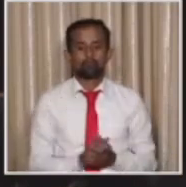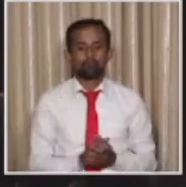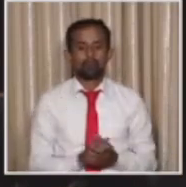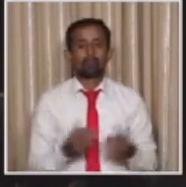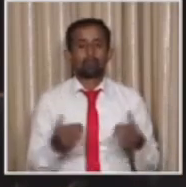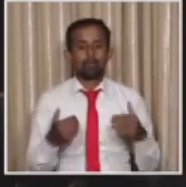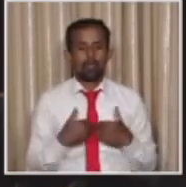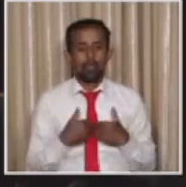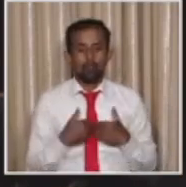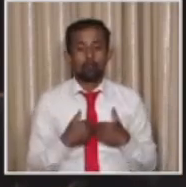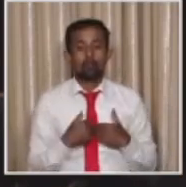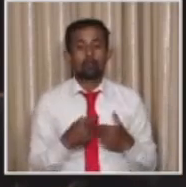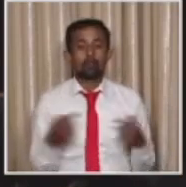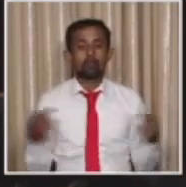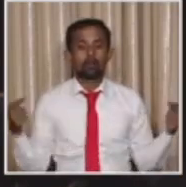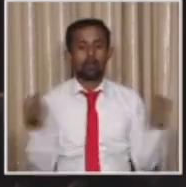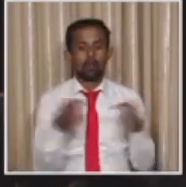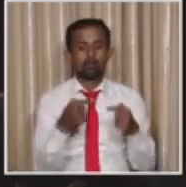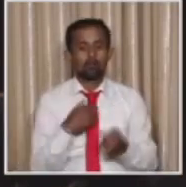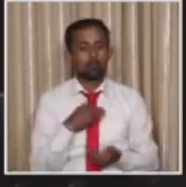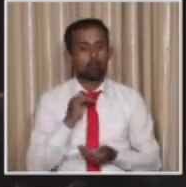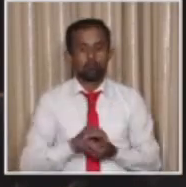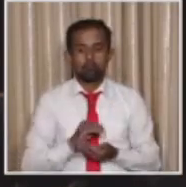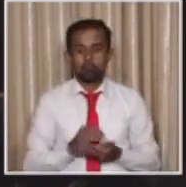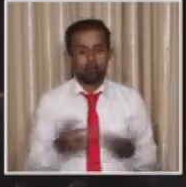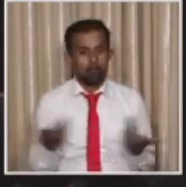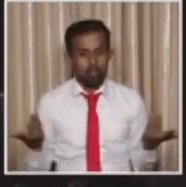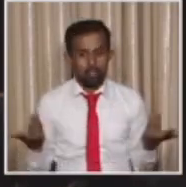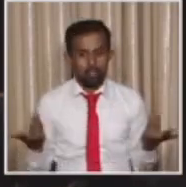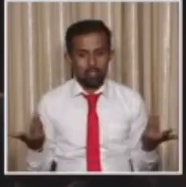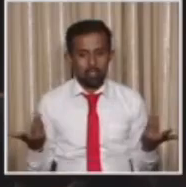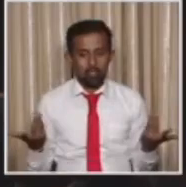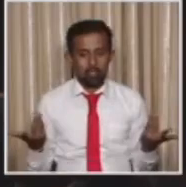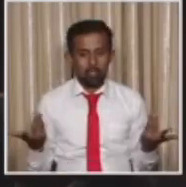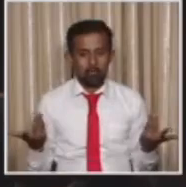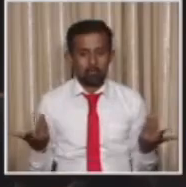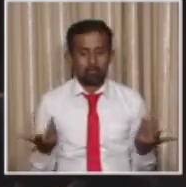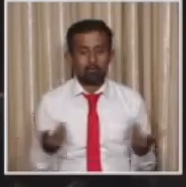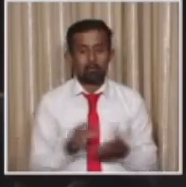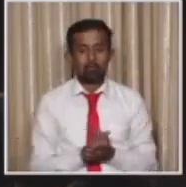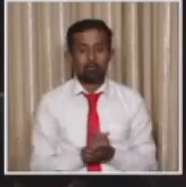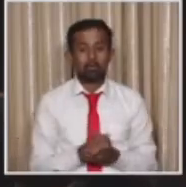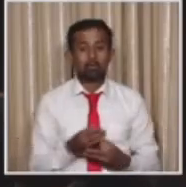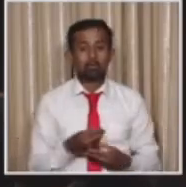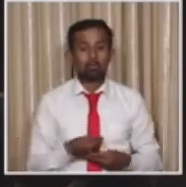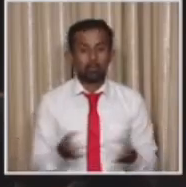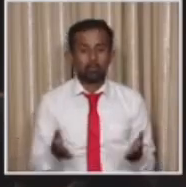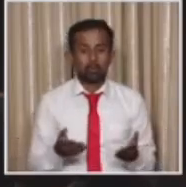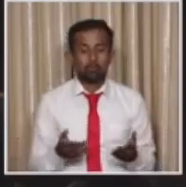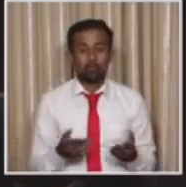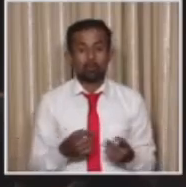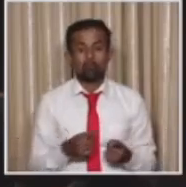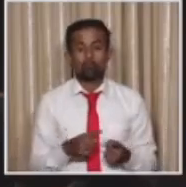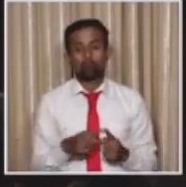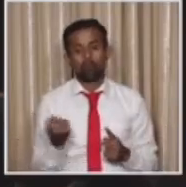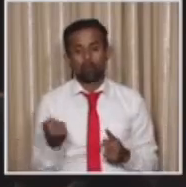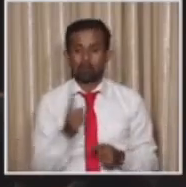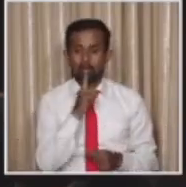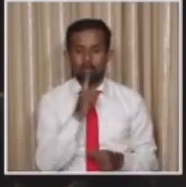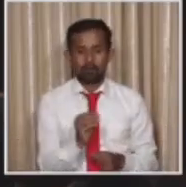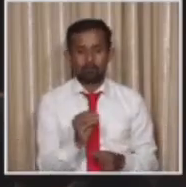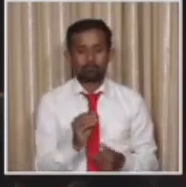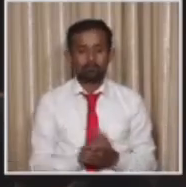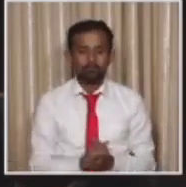අපිට අදාළ වන නඩු භාණ්ඩයක් දැන් අපි ගාව නැහැ. එතකොට එකෙන් සිද්ධ වෙන හානිය පිළිබඳ අපිට වෙනම කතා කරගන්න පුළුවන්.